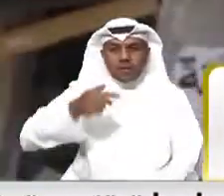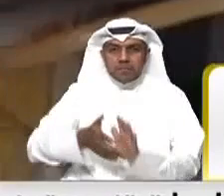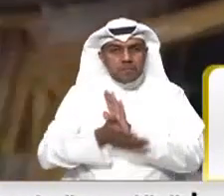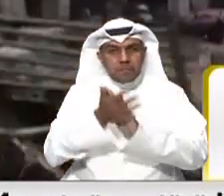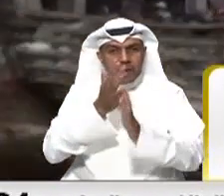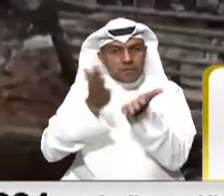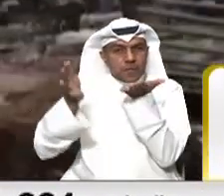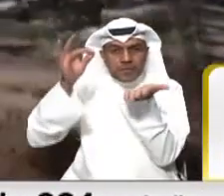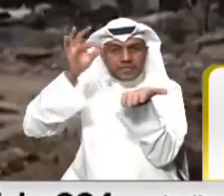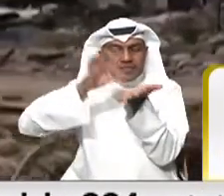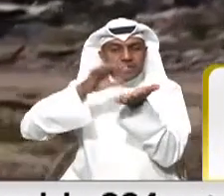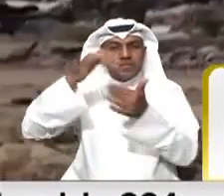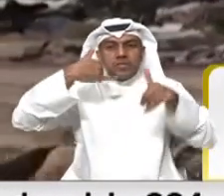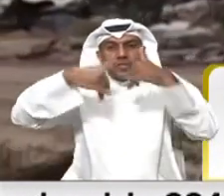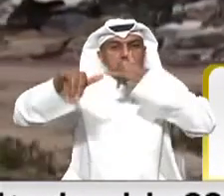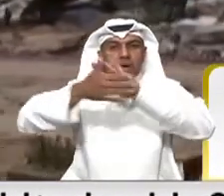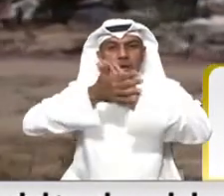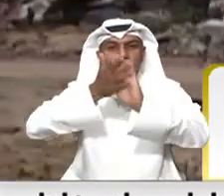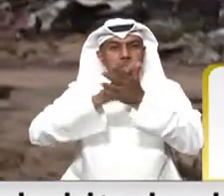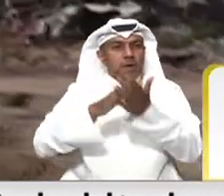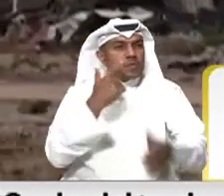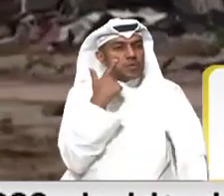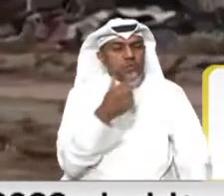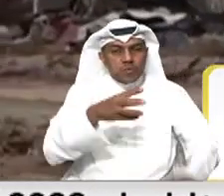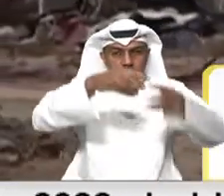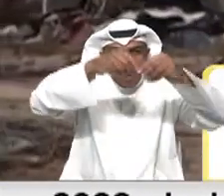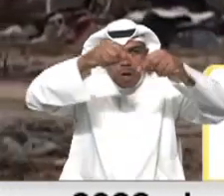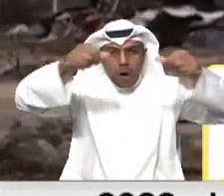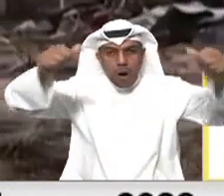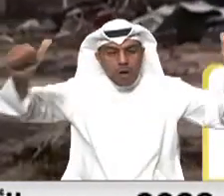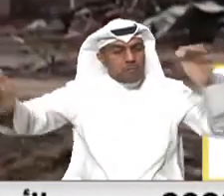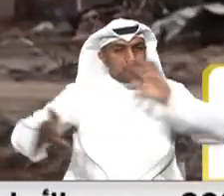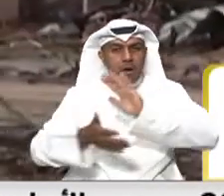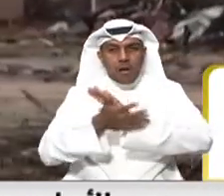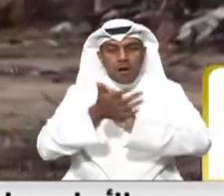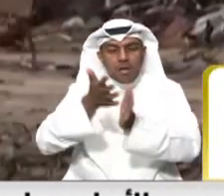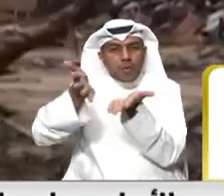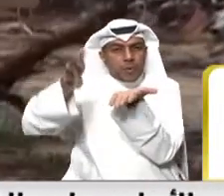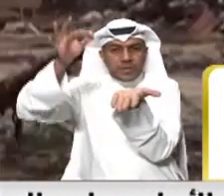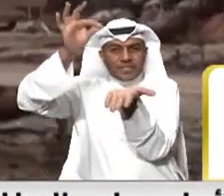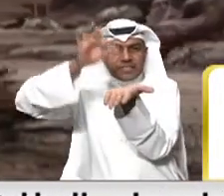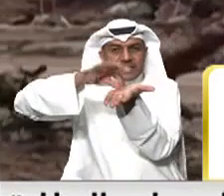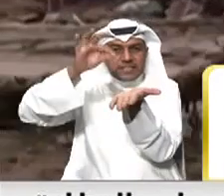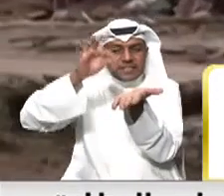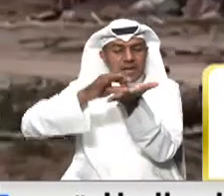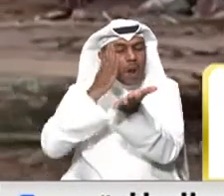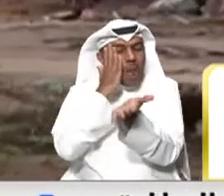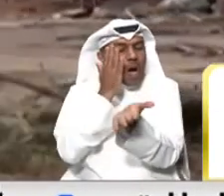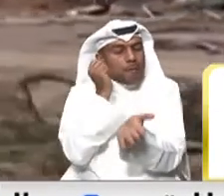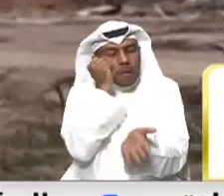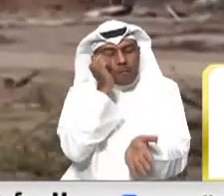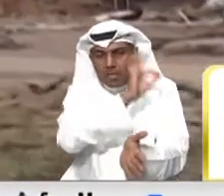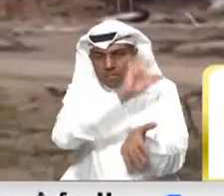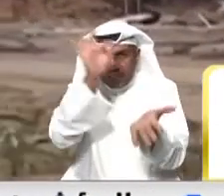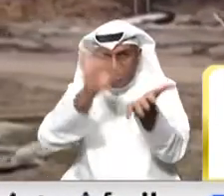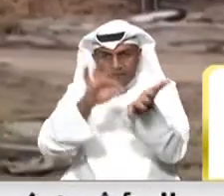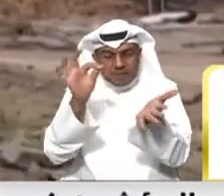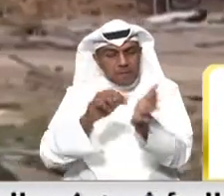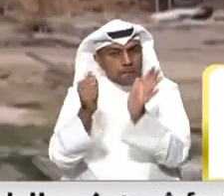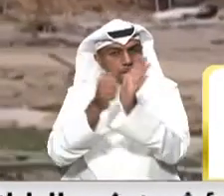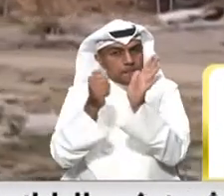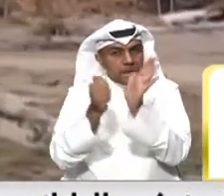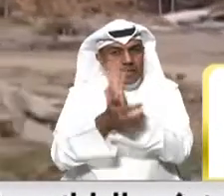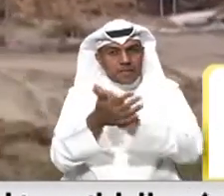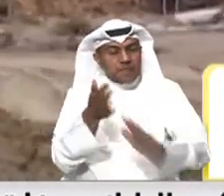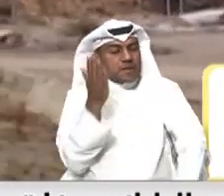التحتيه والطرق الى مسارات ترابيه وانها لم تعد مدينه صالحه للعيش او السكن اذ تجاوزت